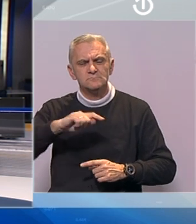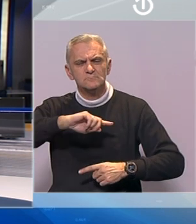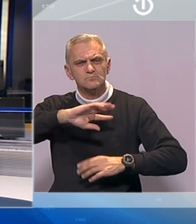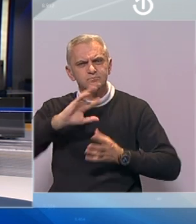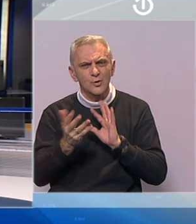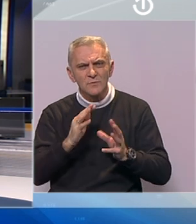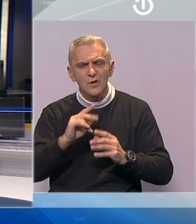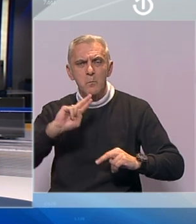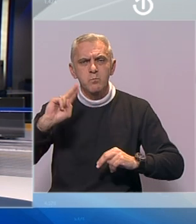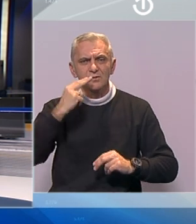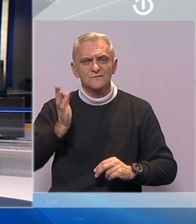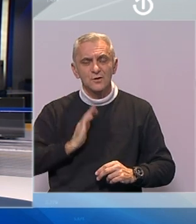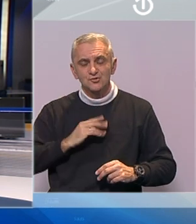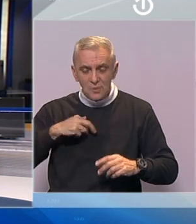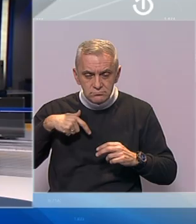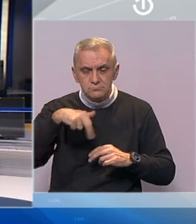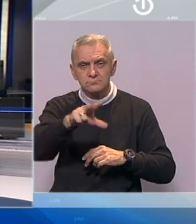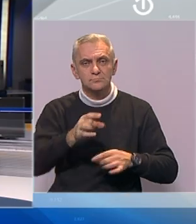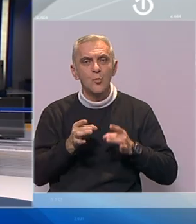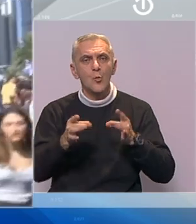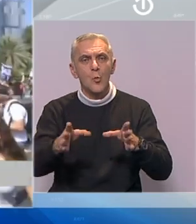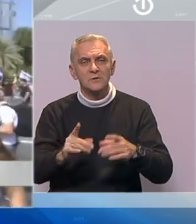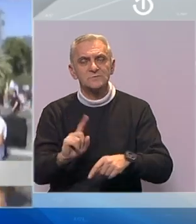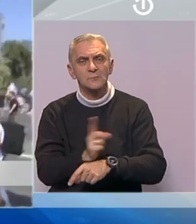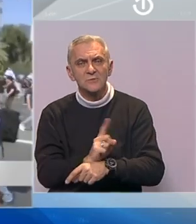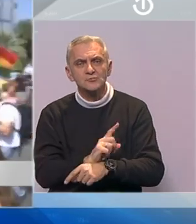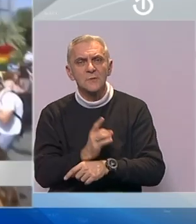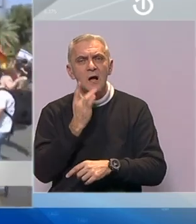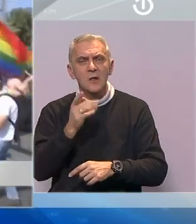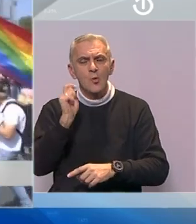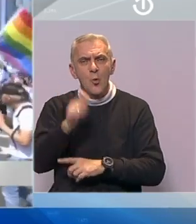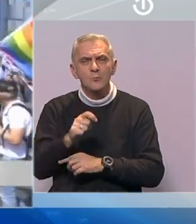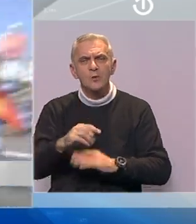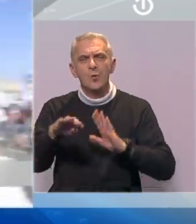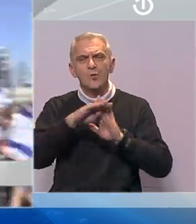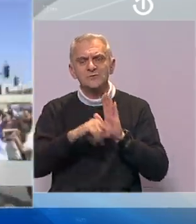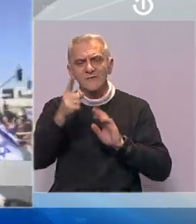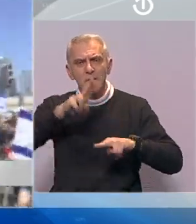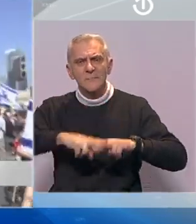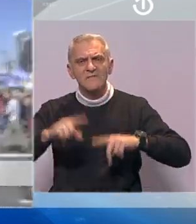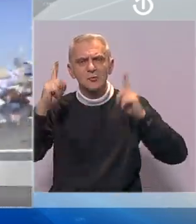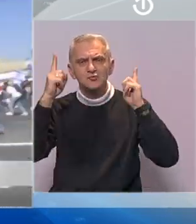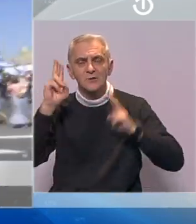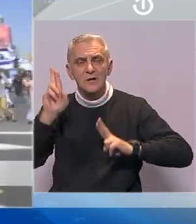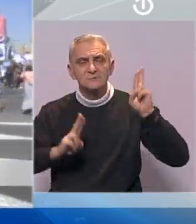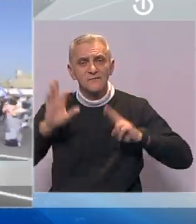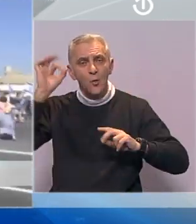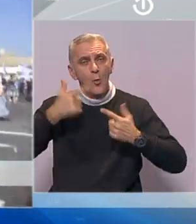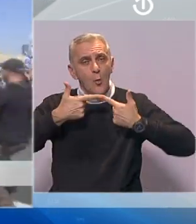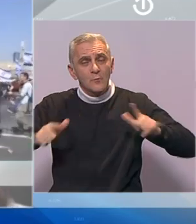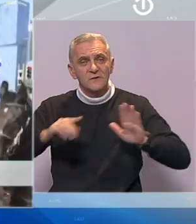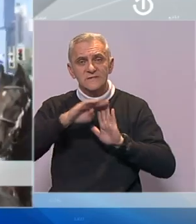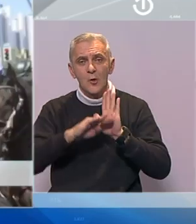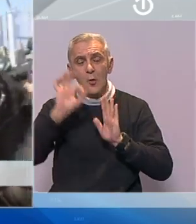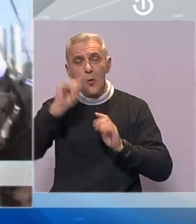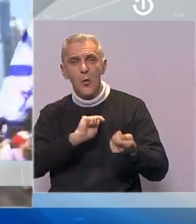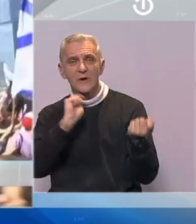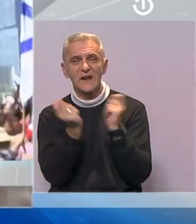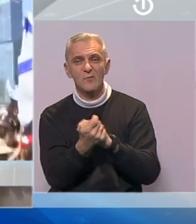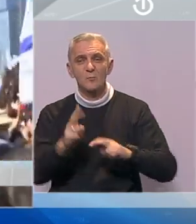su pozvali građane da izađu na ulice u trenucima kada Odbor za ustav i pravosuđe raspravlja o odobravanju zakona o